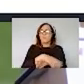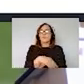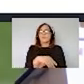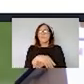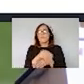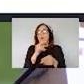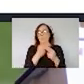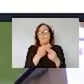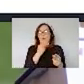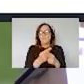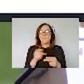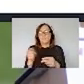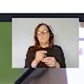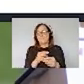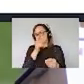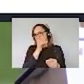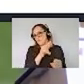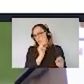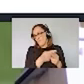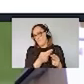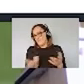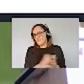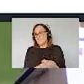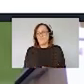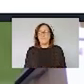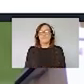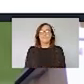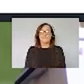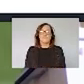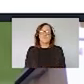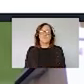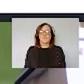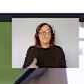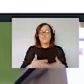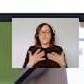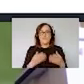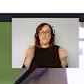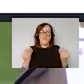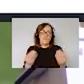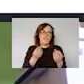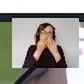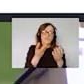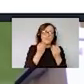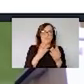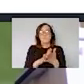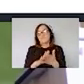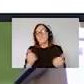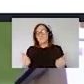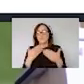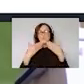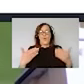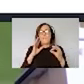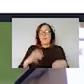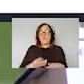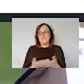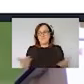mogę zrobić sobie puste odpowiedzi. Państwo odpowiadacie, więc nie mogę teraz. Okej, to sprawdźmy. Dobrze, w porządku, super, okej, świetnie, super, dziękuję Państwu